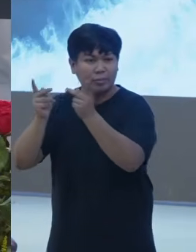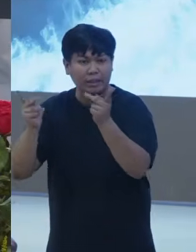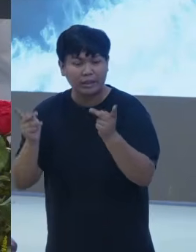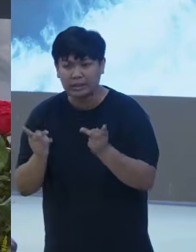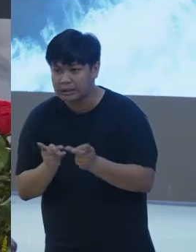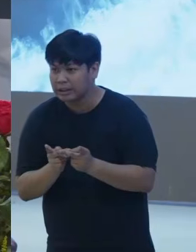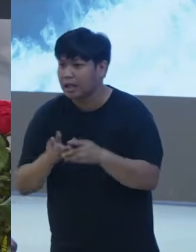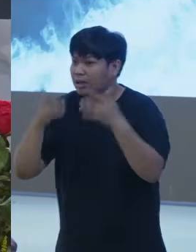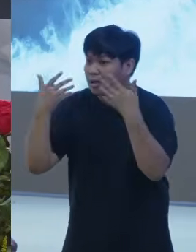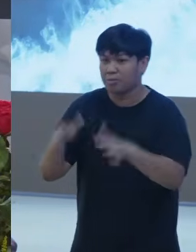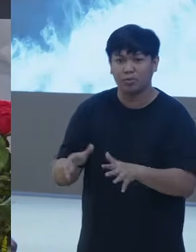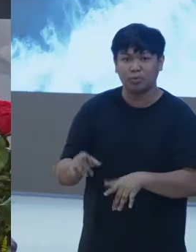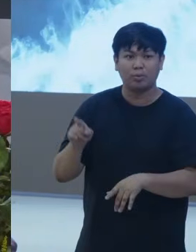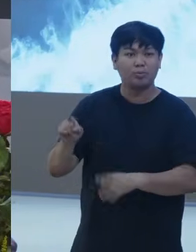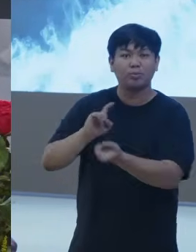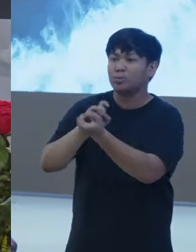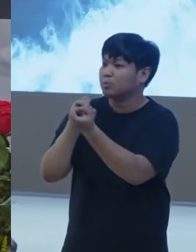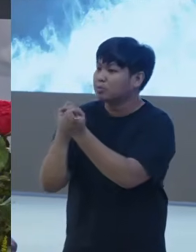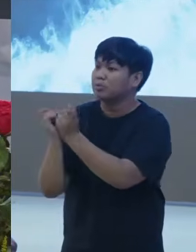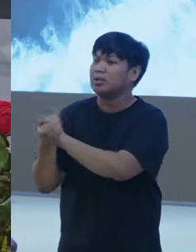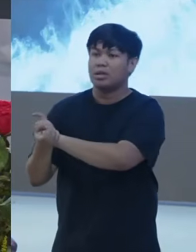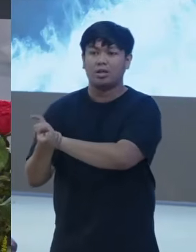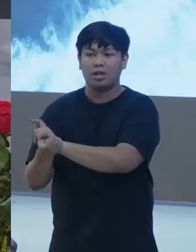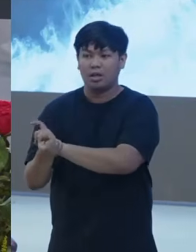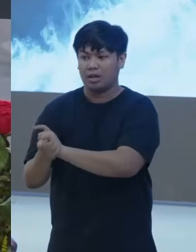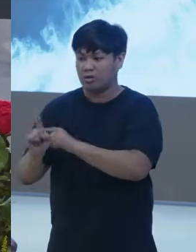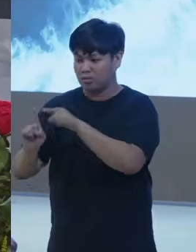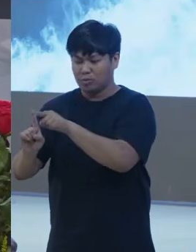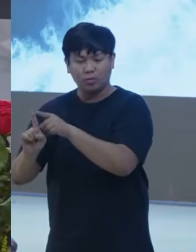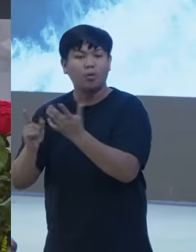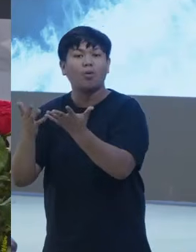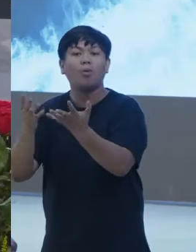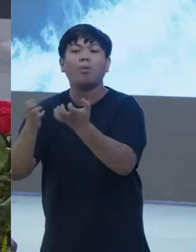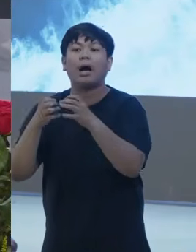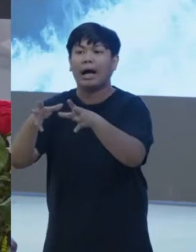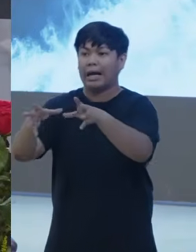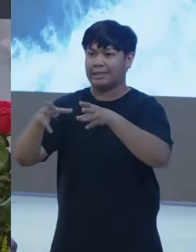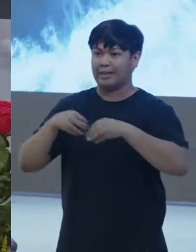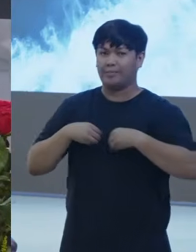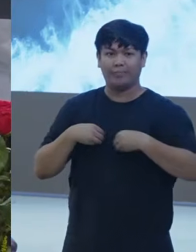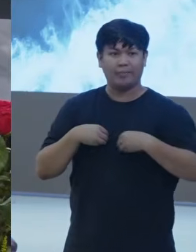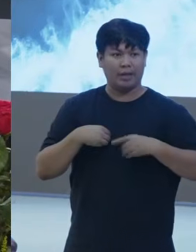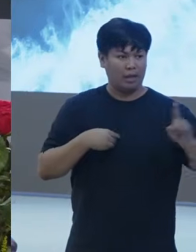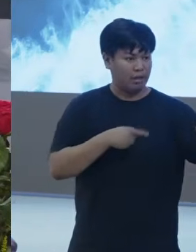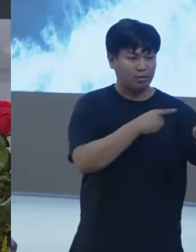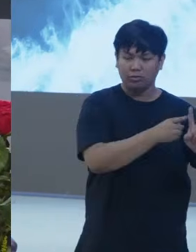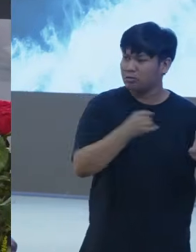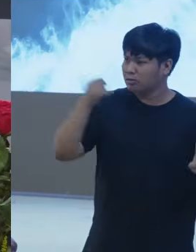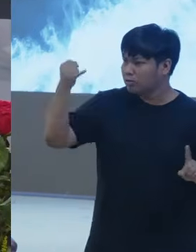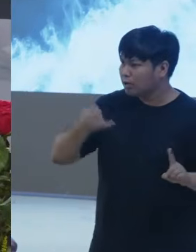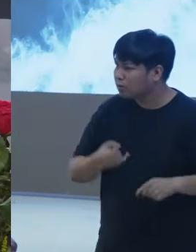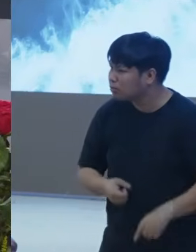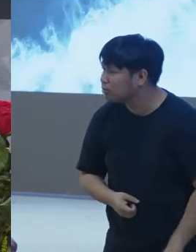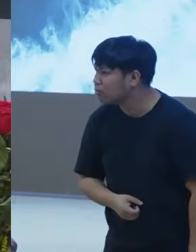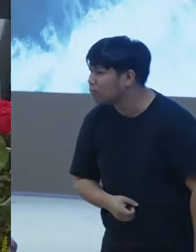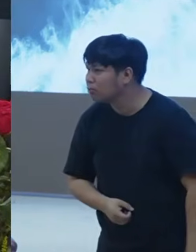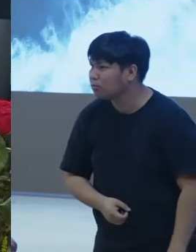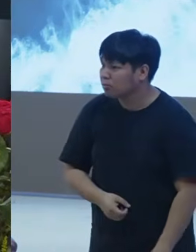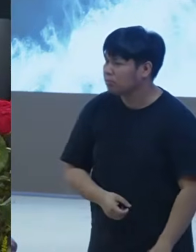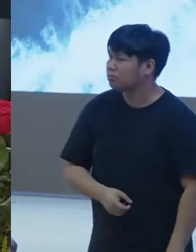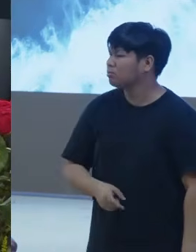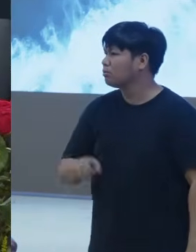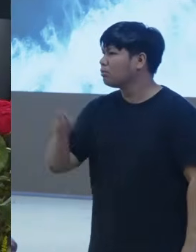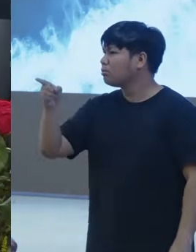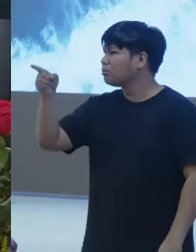sa ating mga kasama dun, nais ko pong tumanggap sa Panginoon. Ikaw ang nag-imbita, so sinamahan mo. Tapos nakita mo,